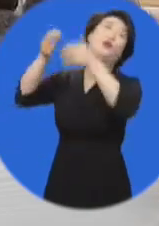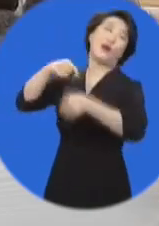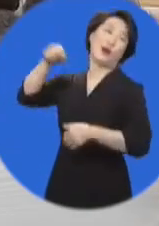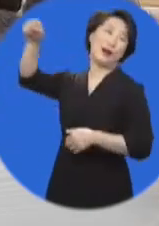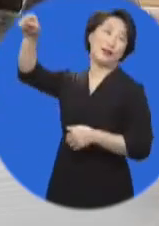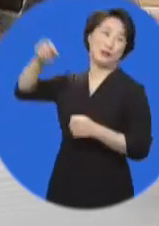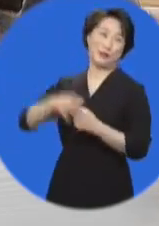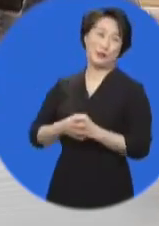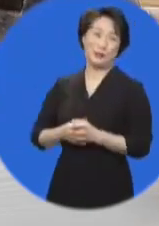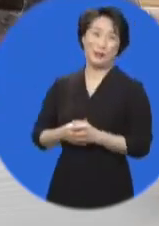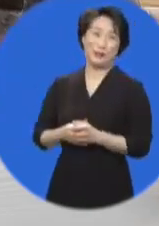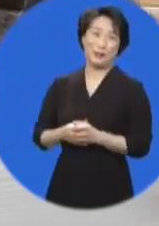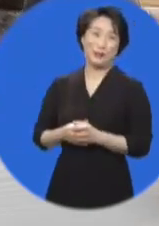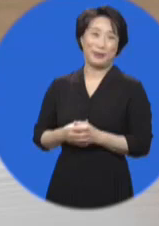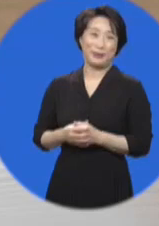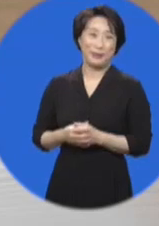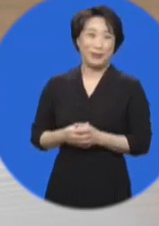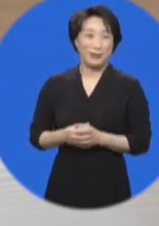천국에서.